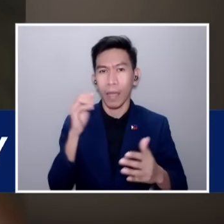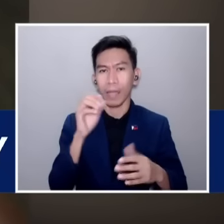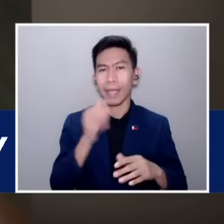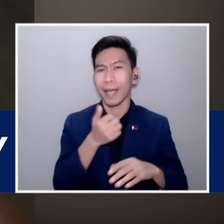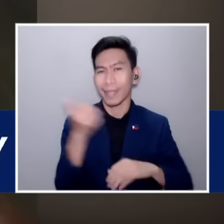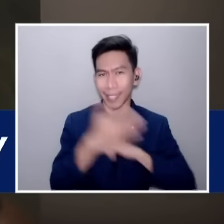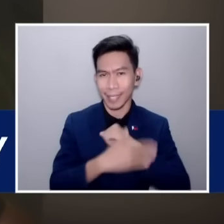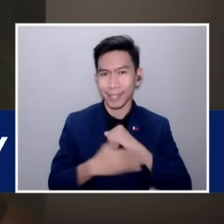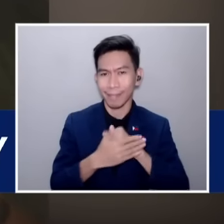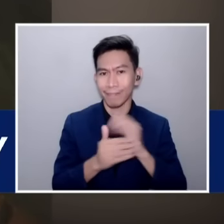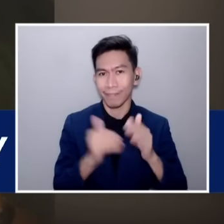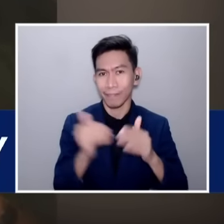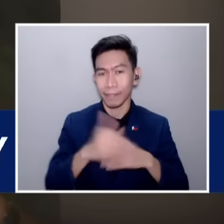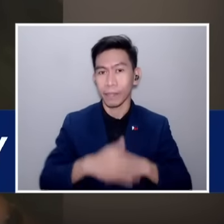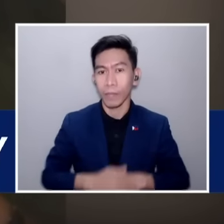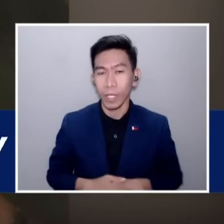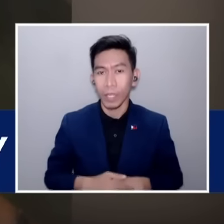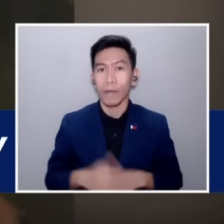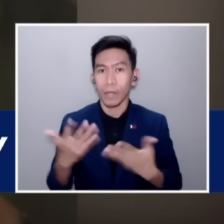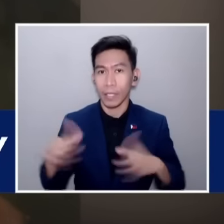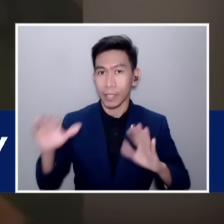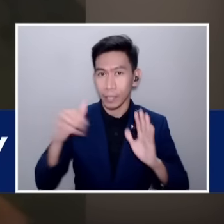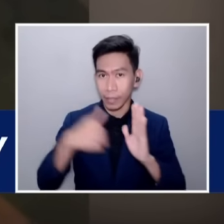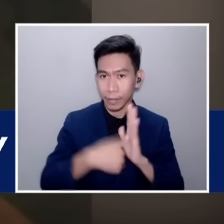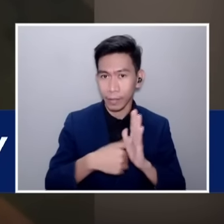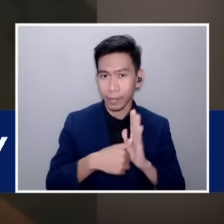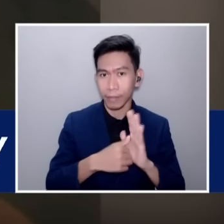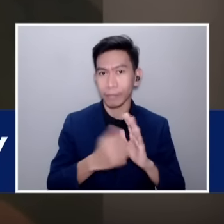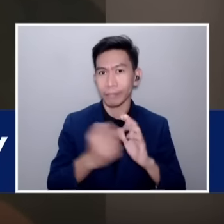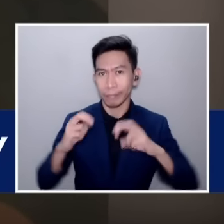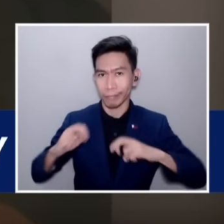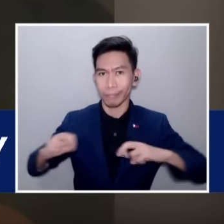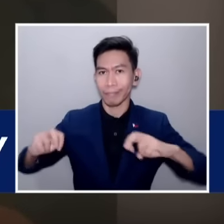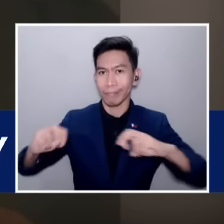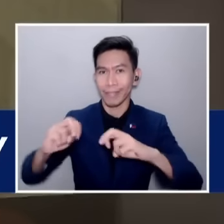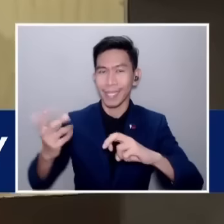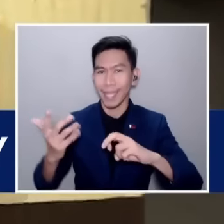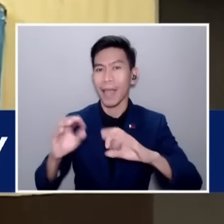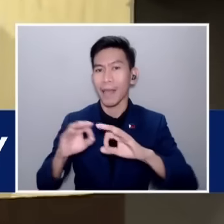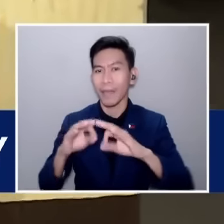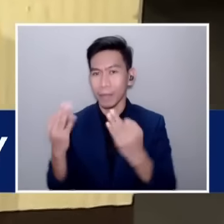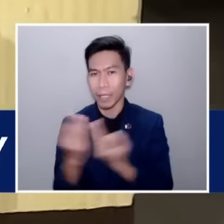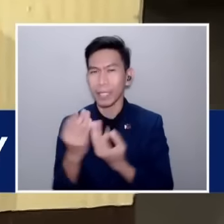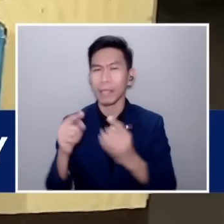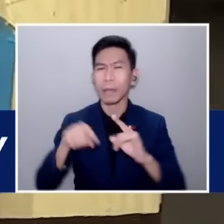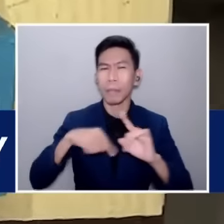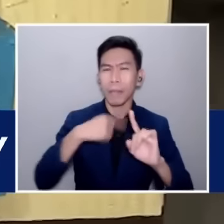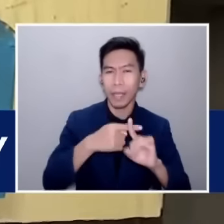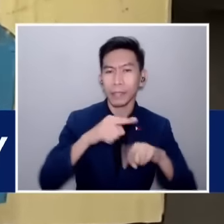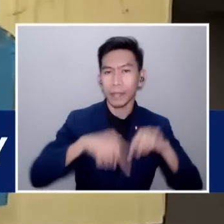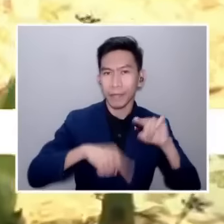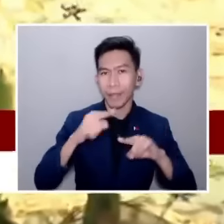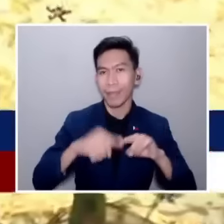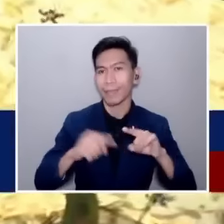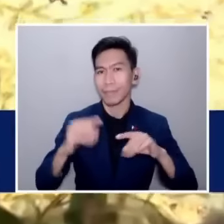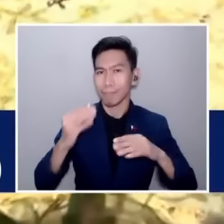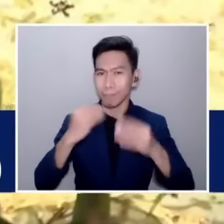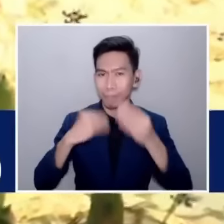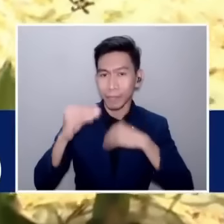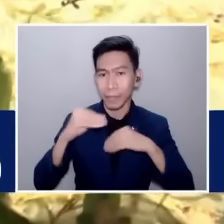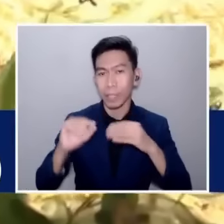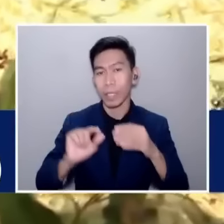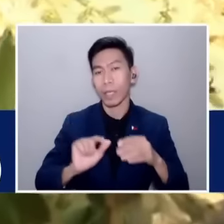Matapos bumoto, nagtanghalian ang mag-anak kasama ang ilang malapit na kaibigan ni VP Lenny. Dumaan din sila sa Amang Hinulid Chapel sa bayan